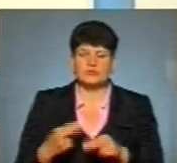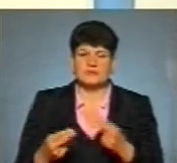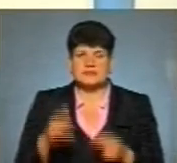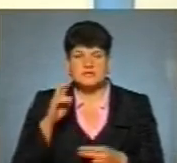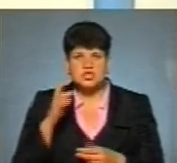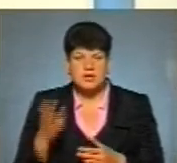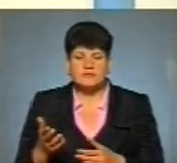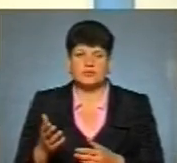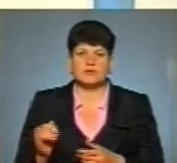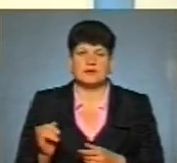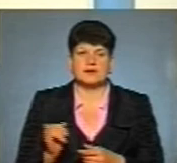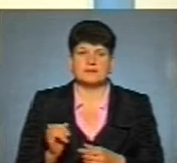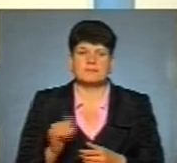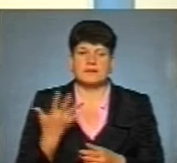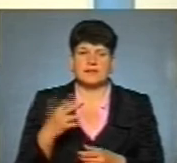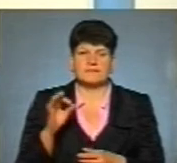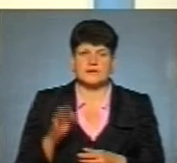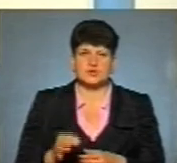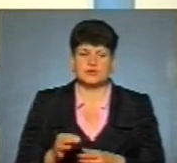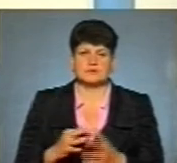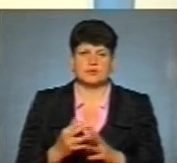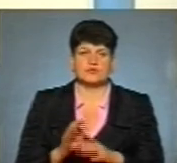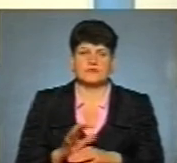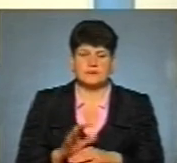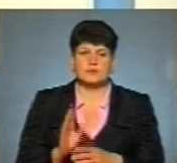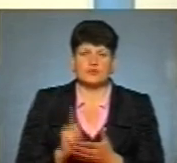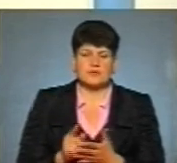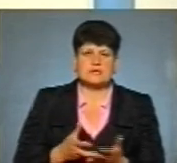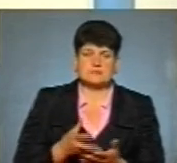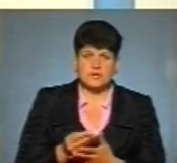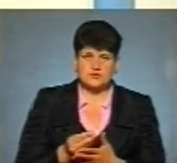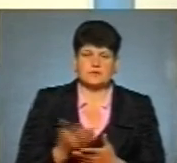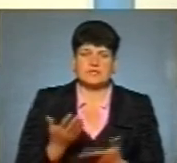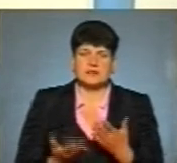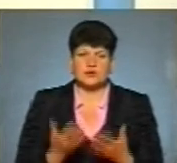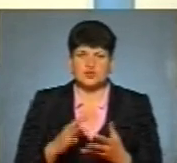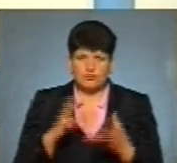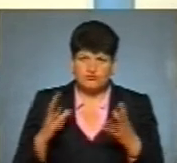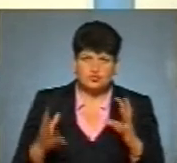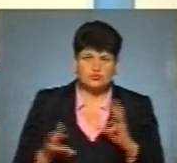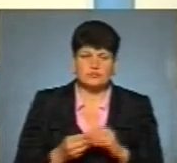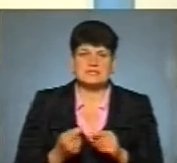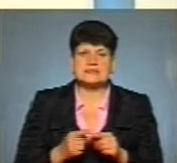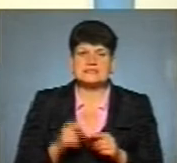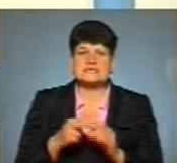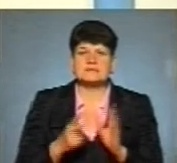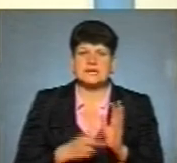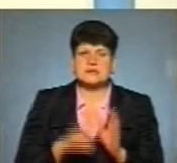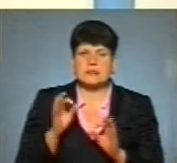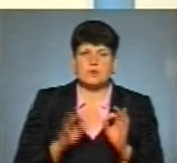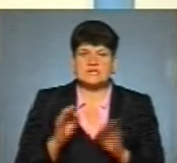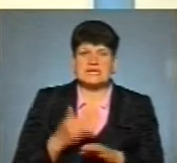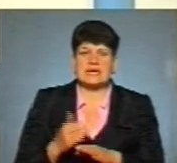державою, але все ж таки 5% аграрії повинні сплачувати. Тобто, якщо так в сукупності, це 17%